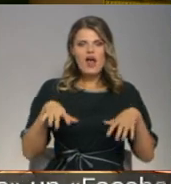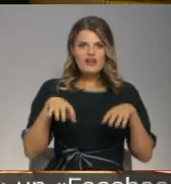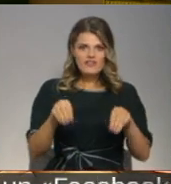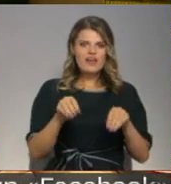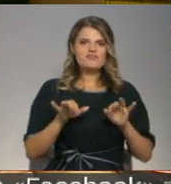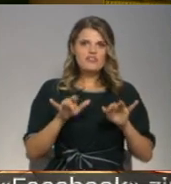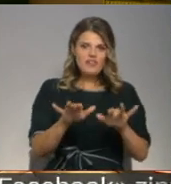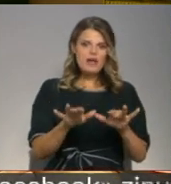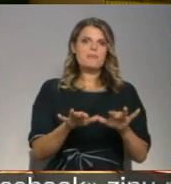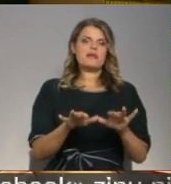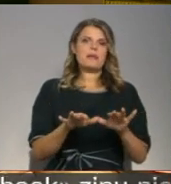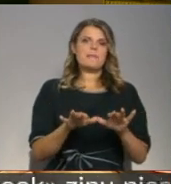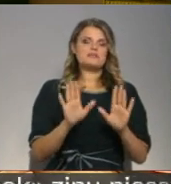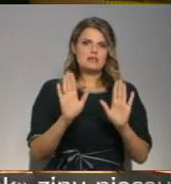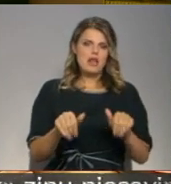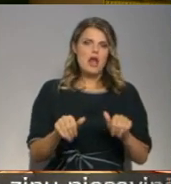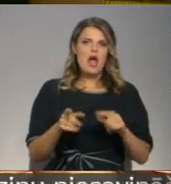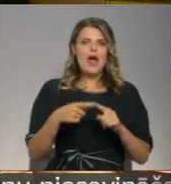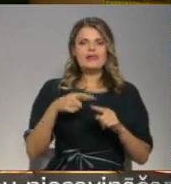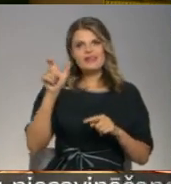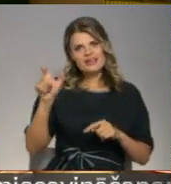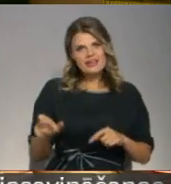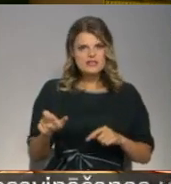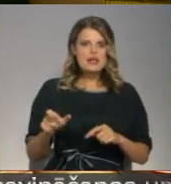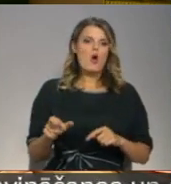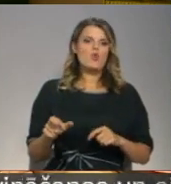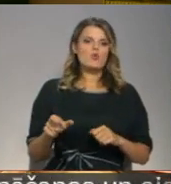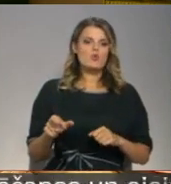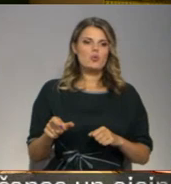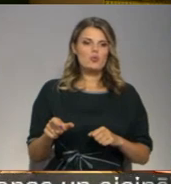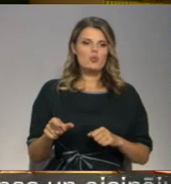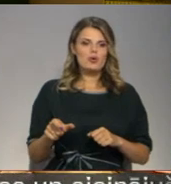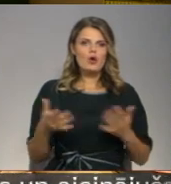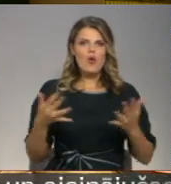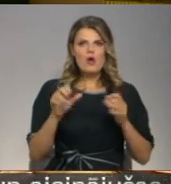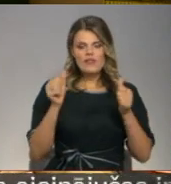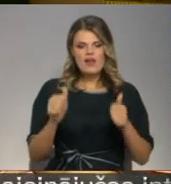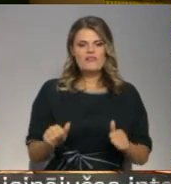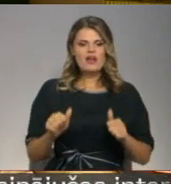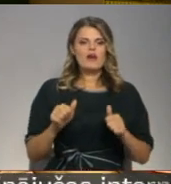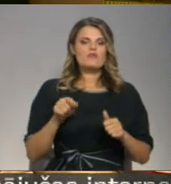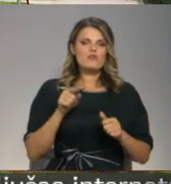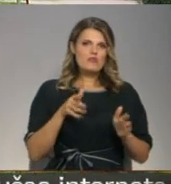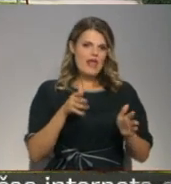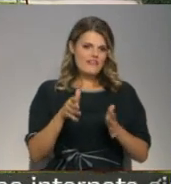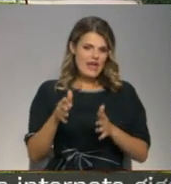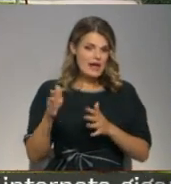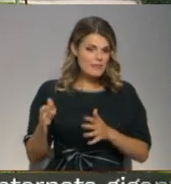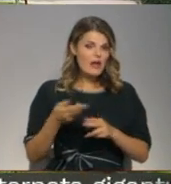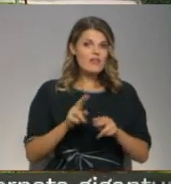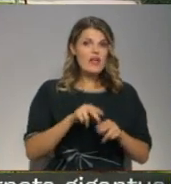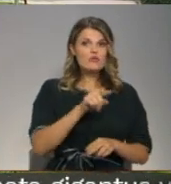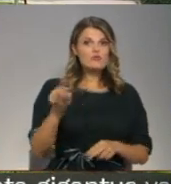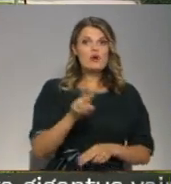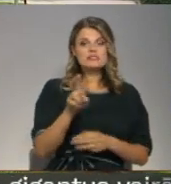veikt darbības, lai ar īrnieku kaut kādā veidā to viņu ietekmētu. Tātad tos,